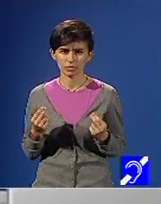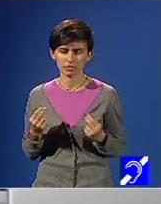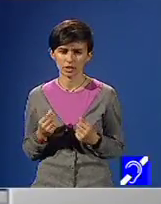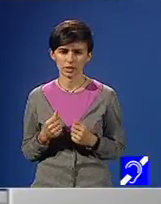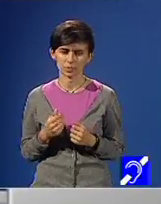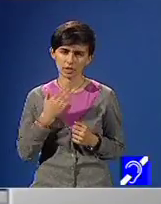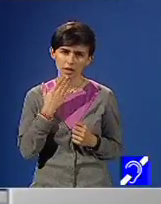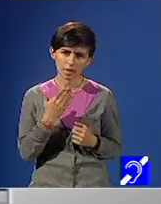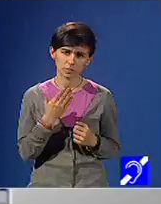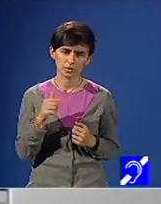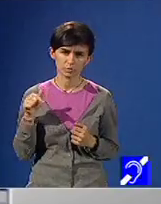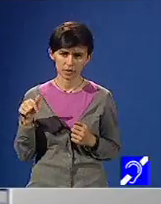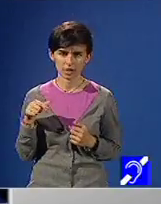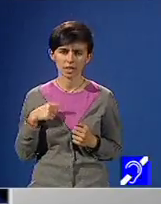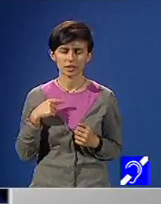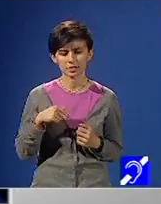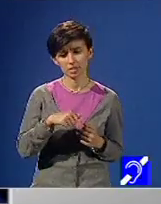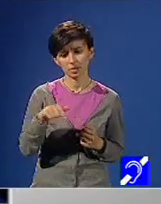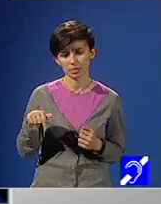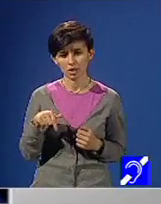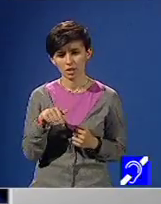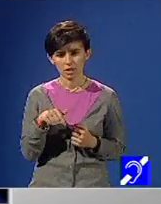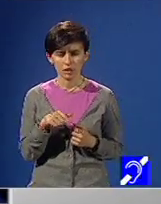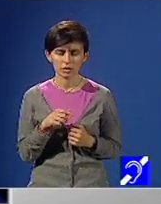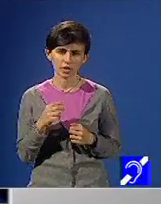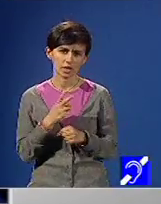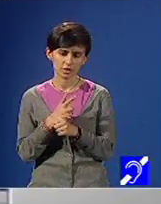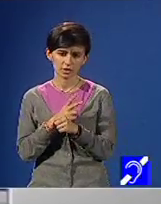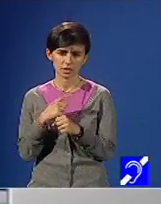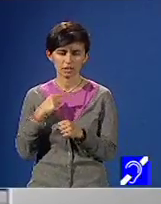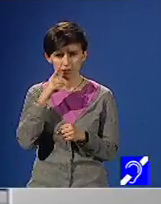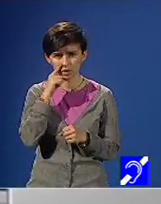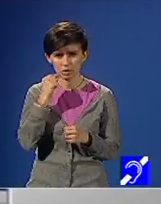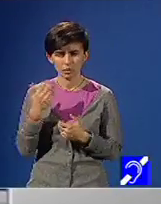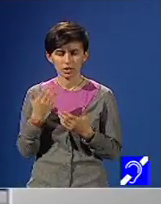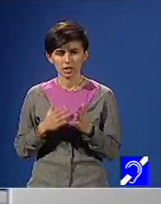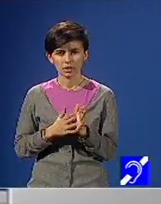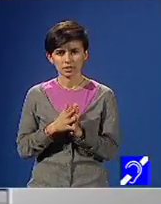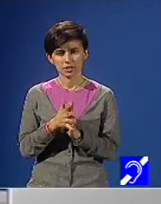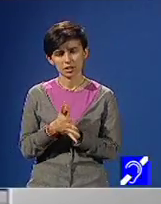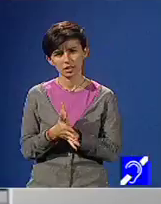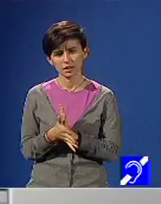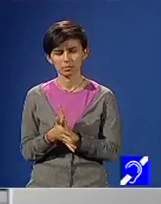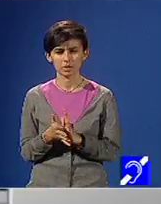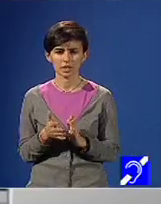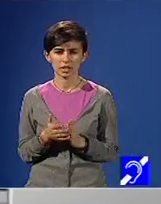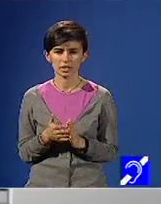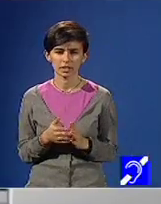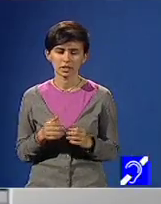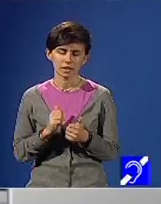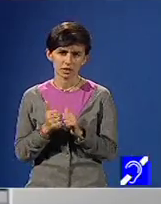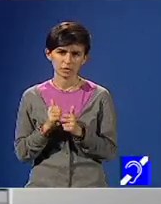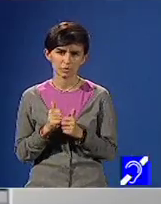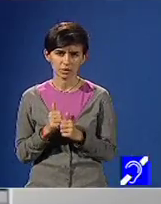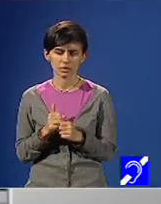suntem acum unde suntem ca stat. Deci este omul care s-a implicat trup și suflet ca sportul de masă, în ceea ce privește dizabilitatea,